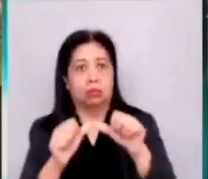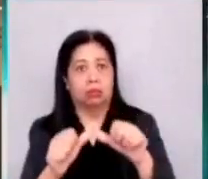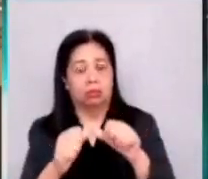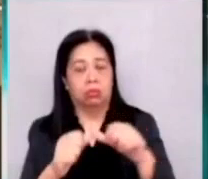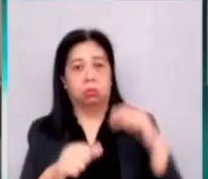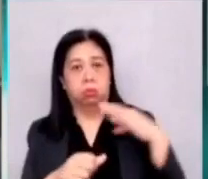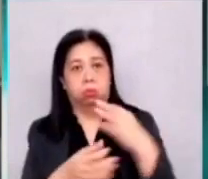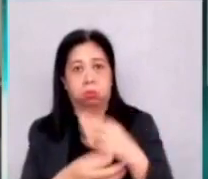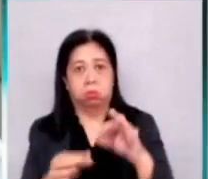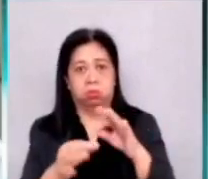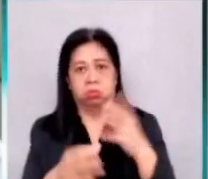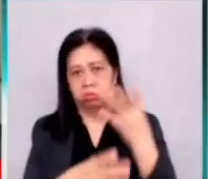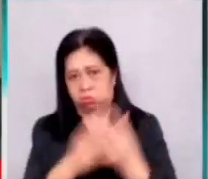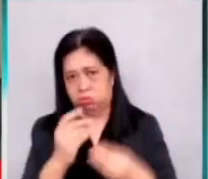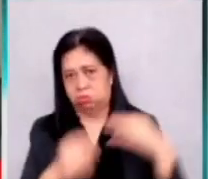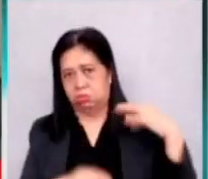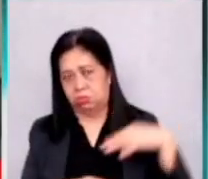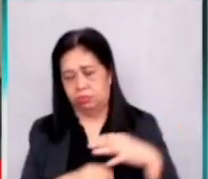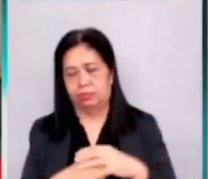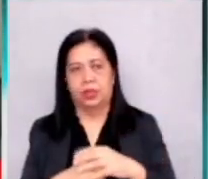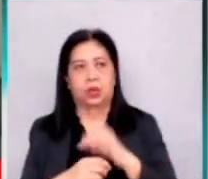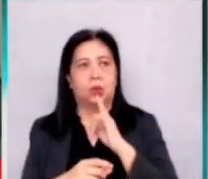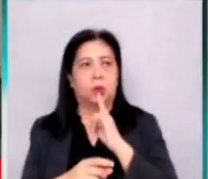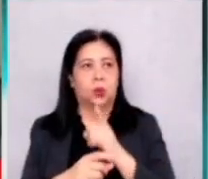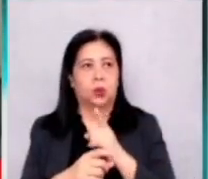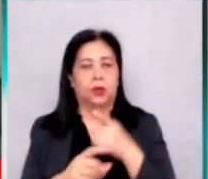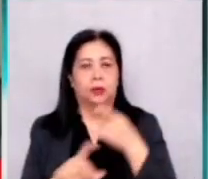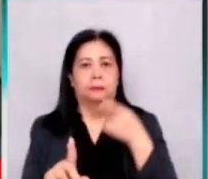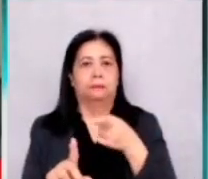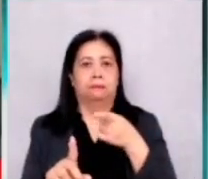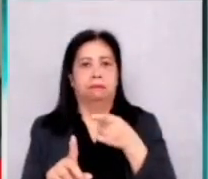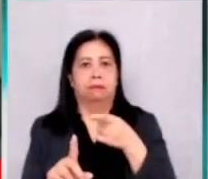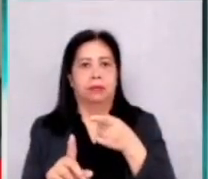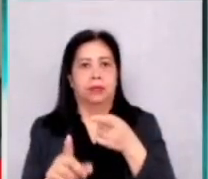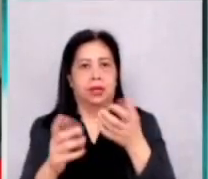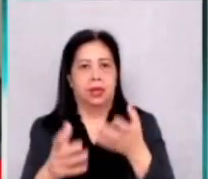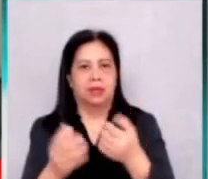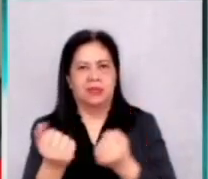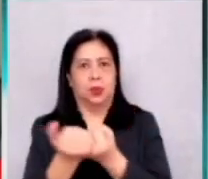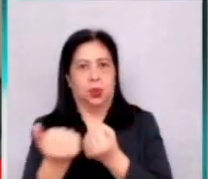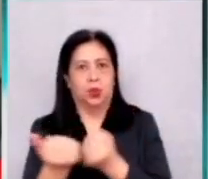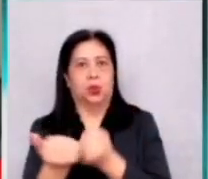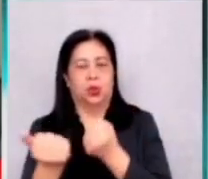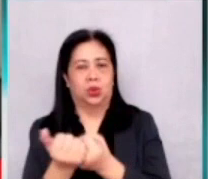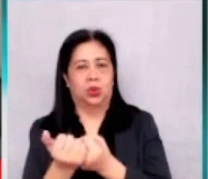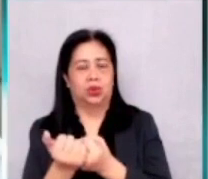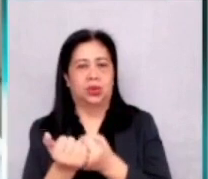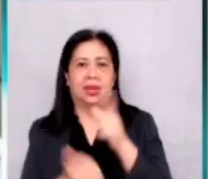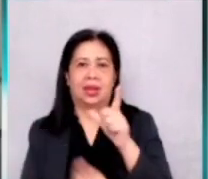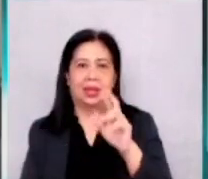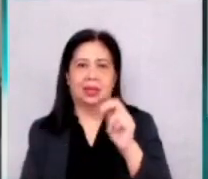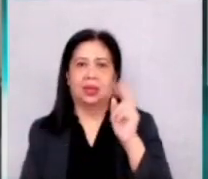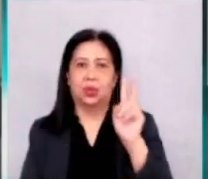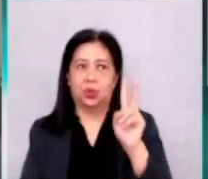sakay program. Bottom line kasi talaga, heavily subsidized na ang Line 2. So by